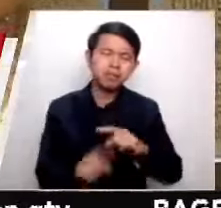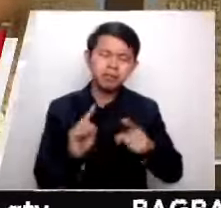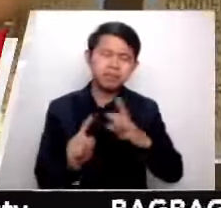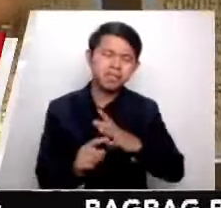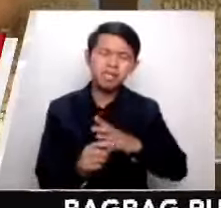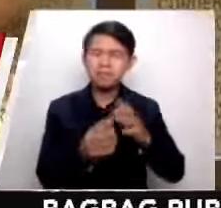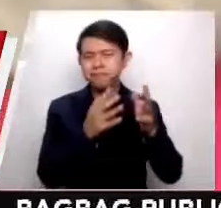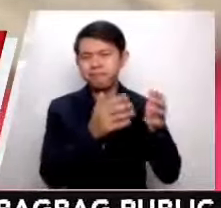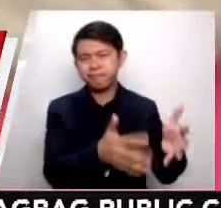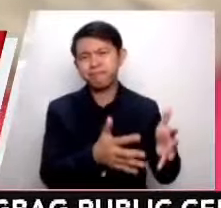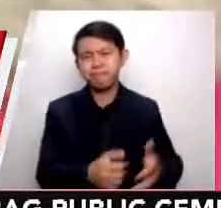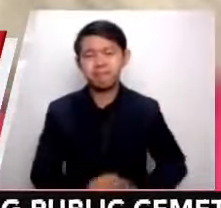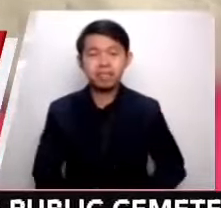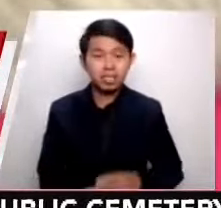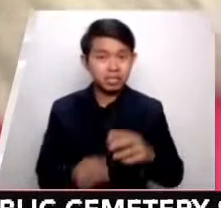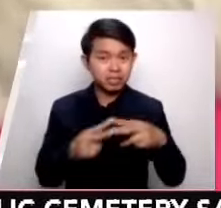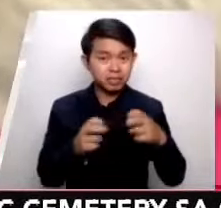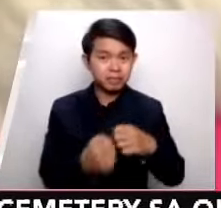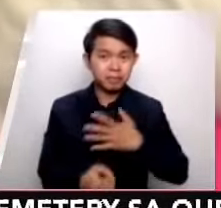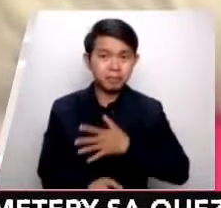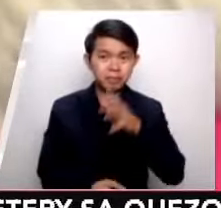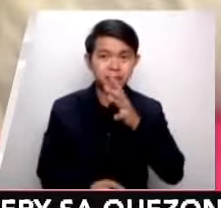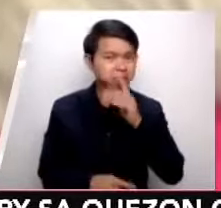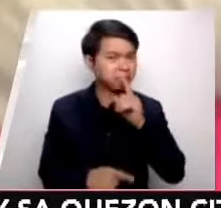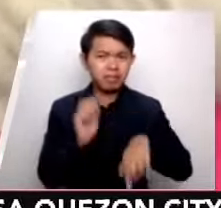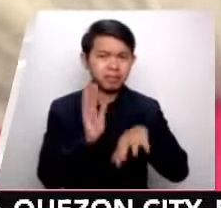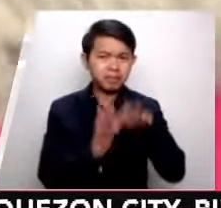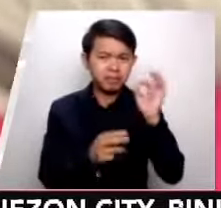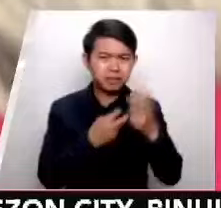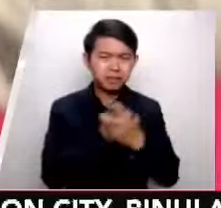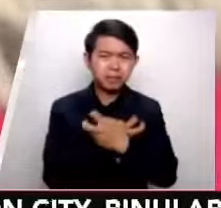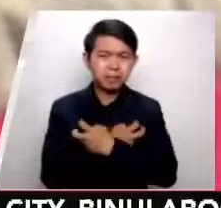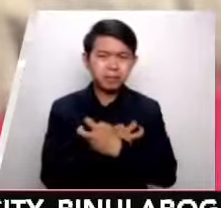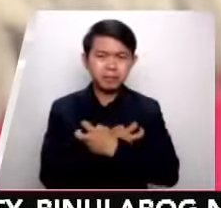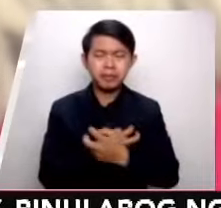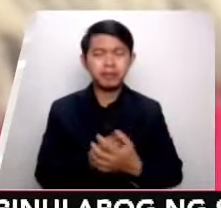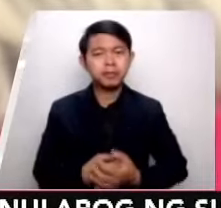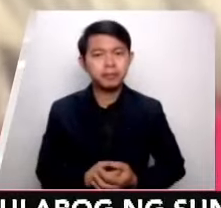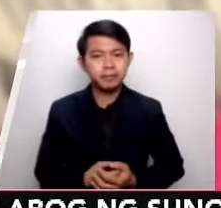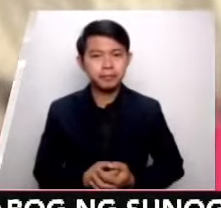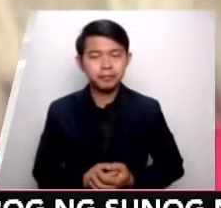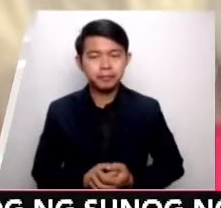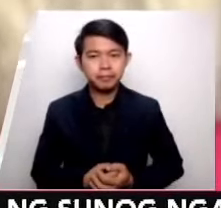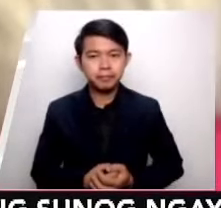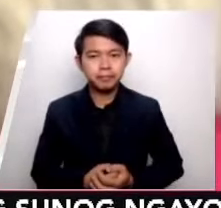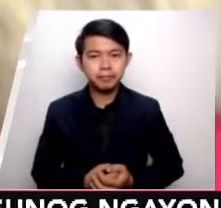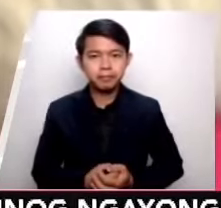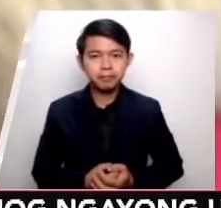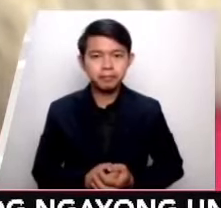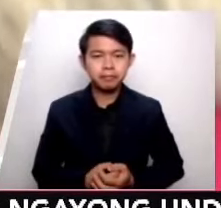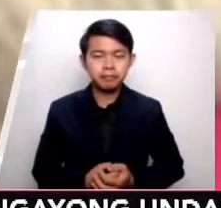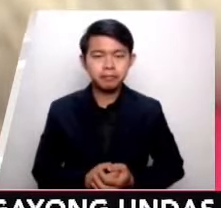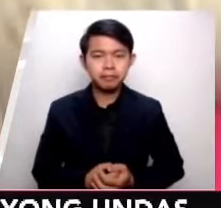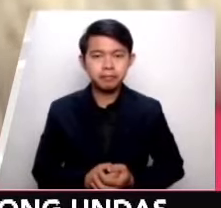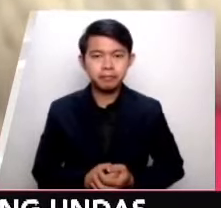ko makita. Before nung mag-close, nagkaroon tayo ng panawagan na i-apply lahat ng mga nakalibing dito kasi pag